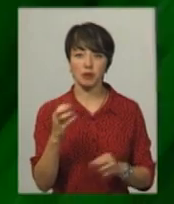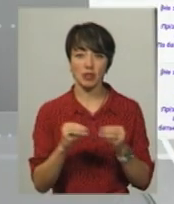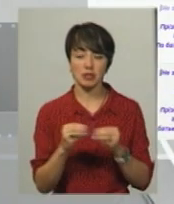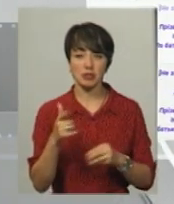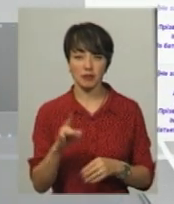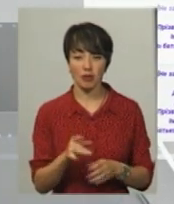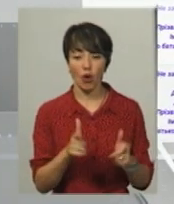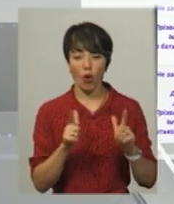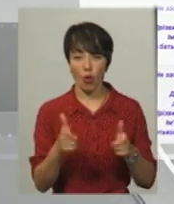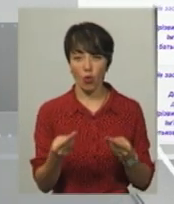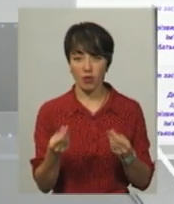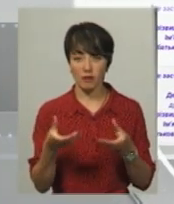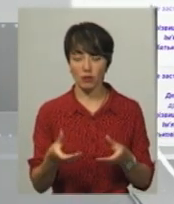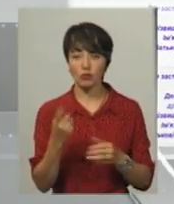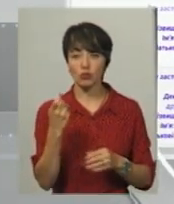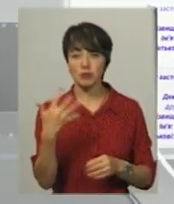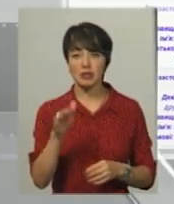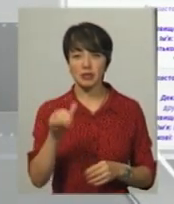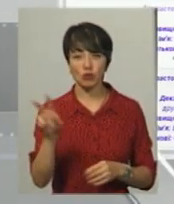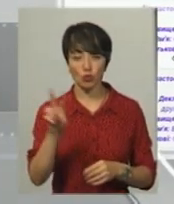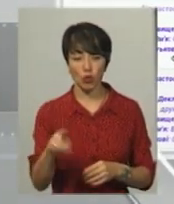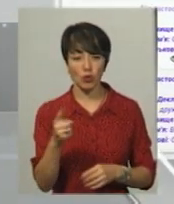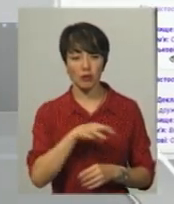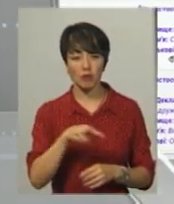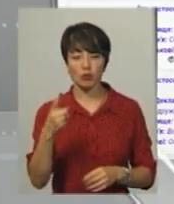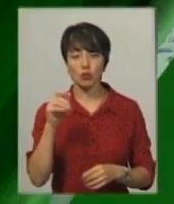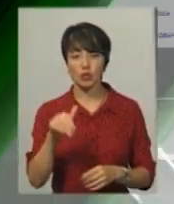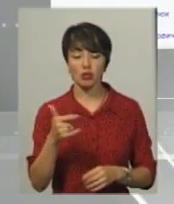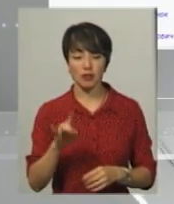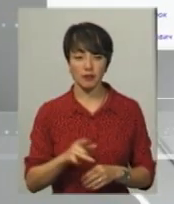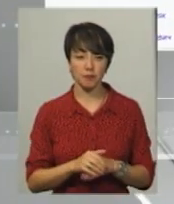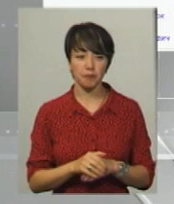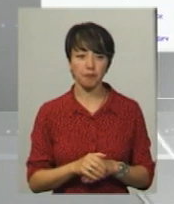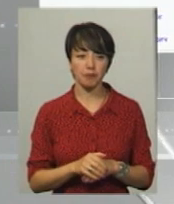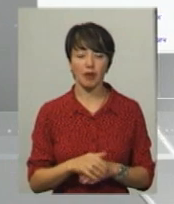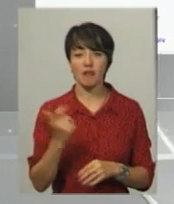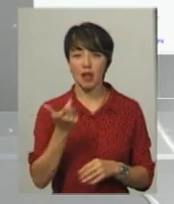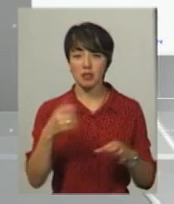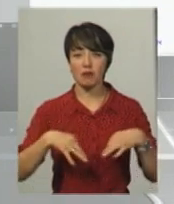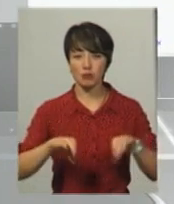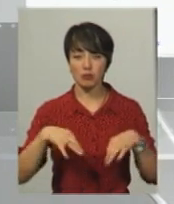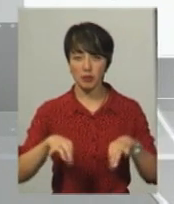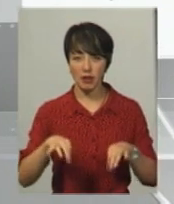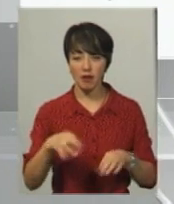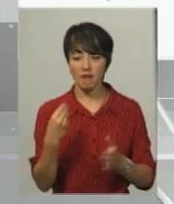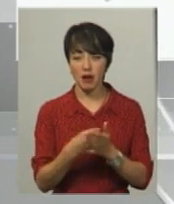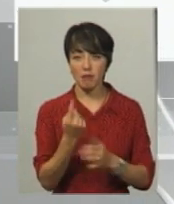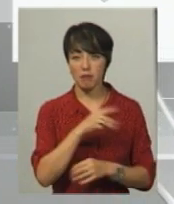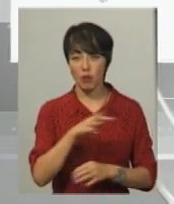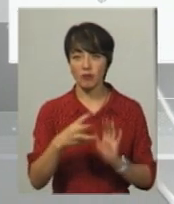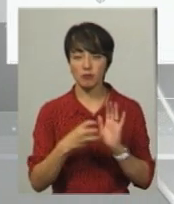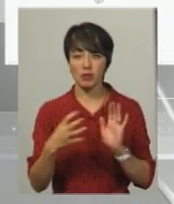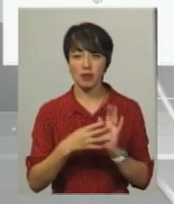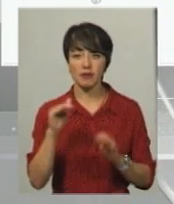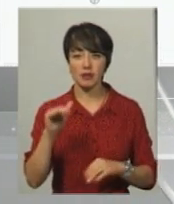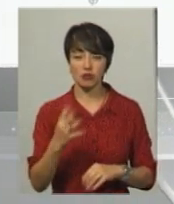гривень. Готівкою у чоловіка – 150 тисяч доларів та 1 мільйон 100 тисяч гривень. Сергій Лабазюк – власник автомобіля вартістю 1 мільйон 809